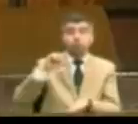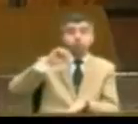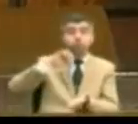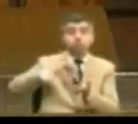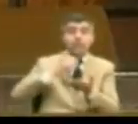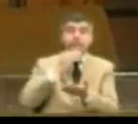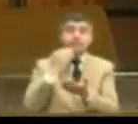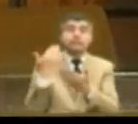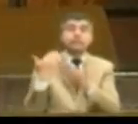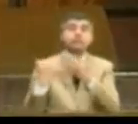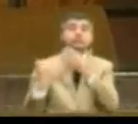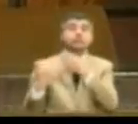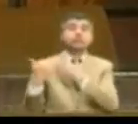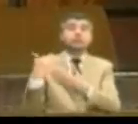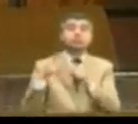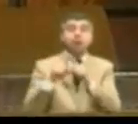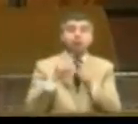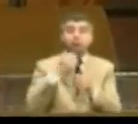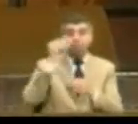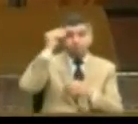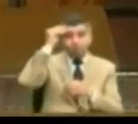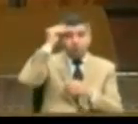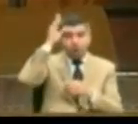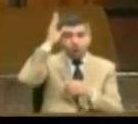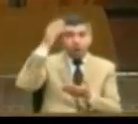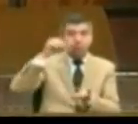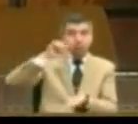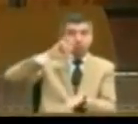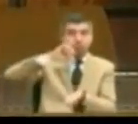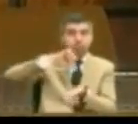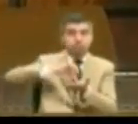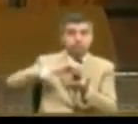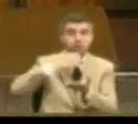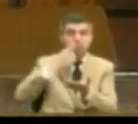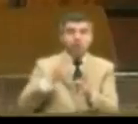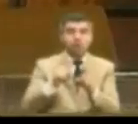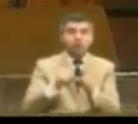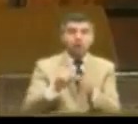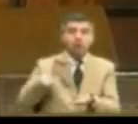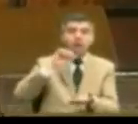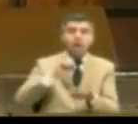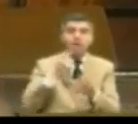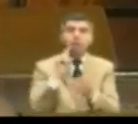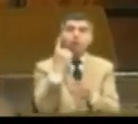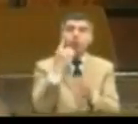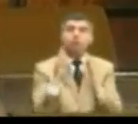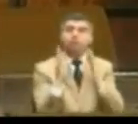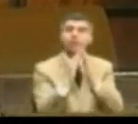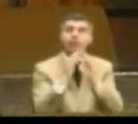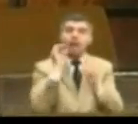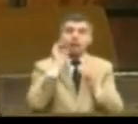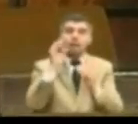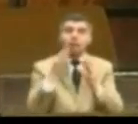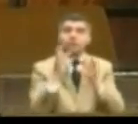الأسر المغربية المستوطنة الموجودة في سبتة المحتلة. وعندما